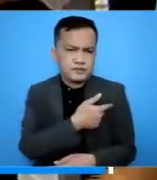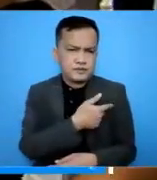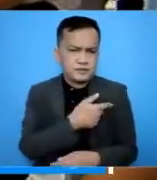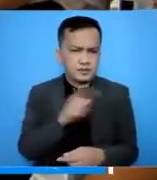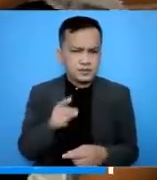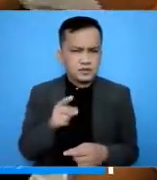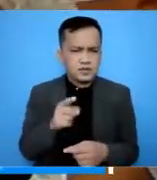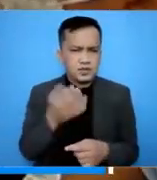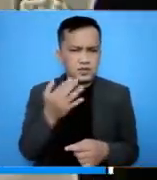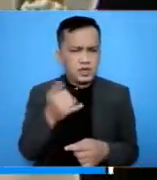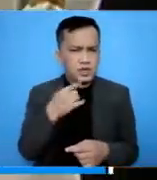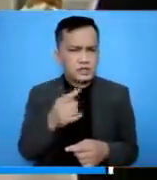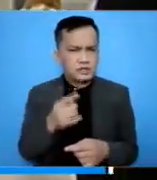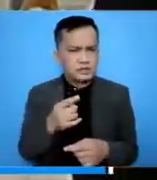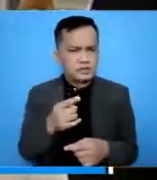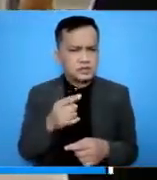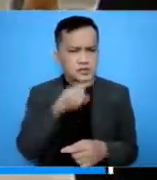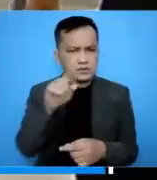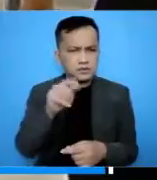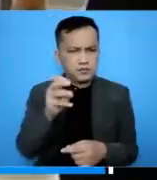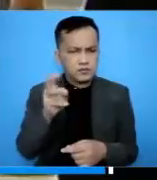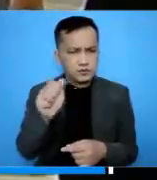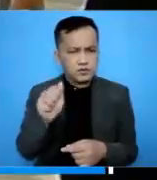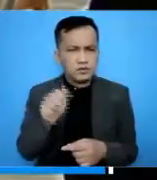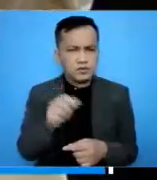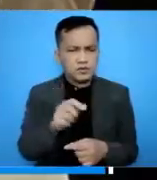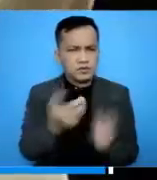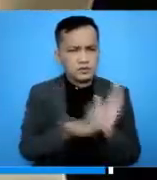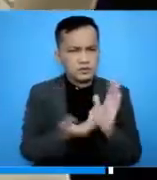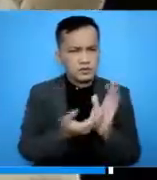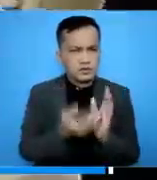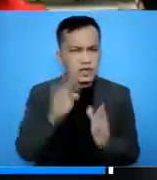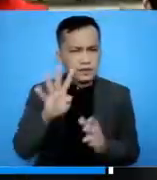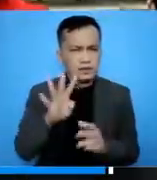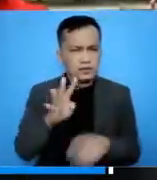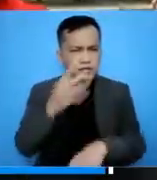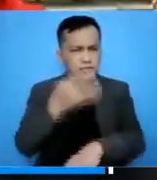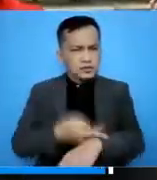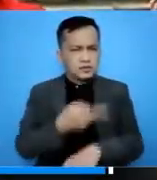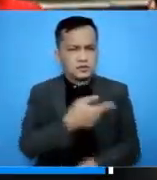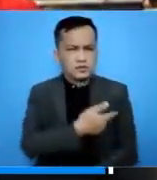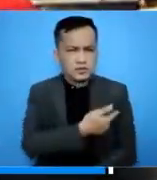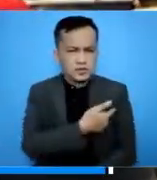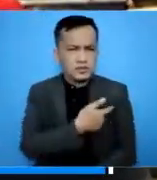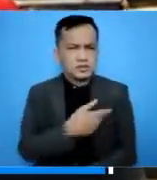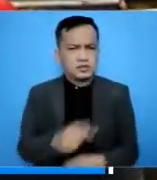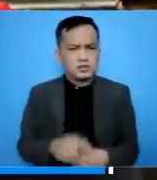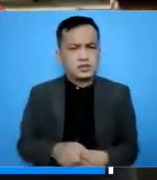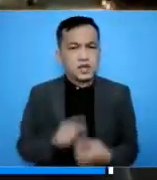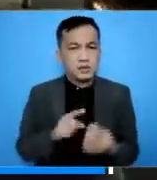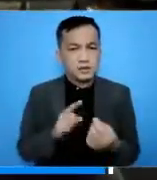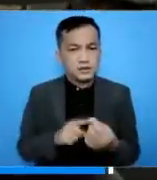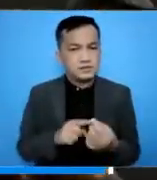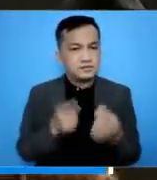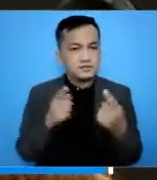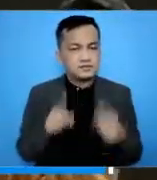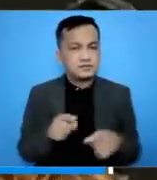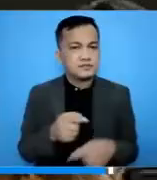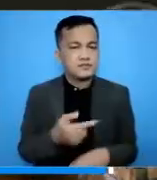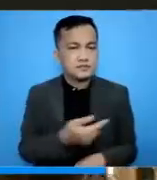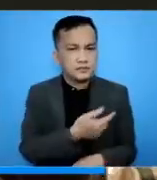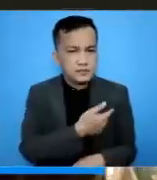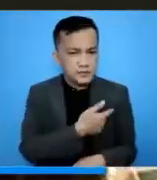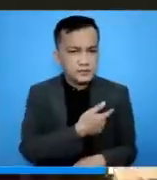si Zamora. In fact, hihingi pa raw sila ng tulong sa kongresista para sa gumugulong na investigasyon sa umano'y